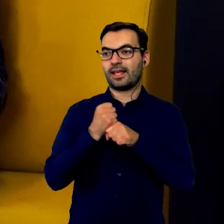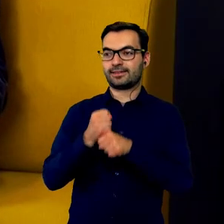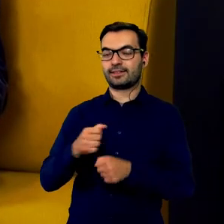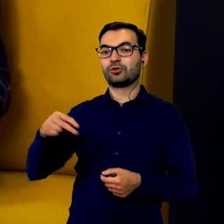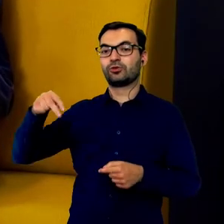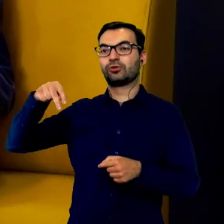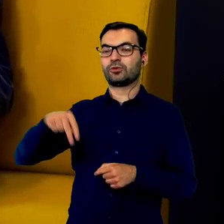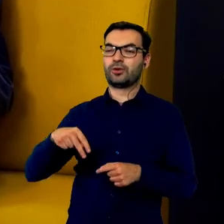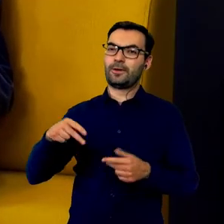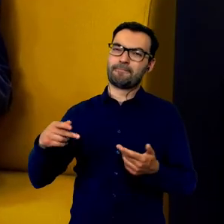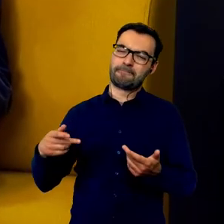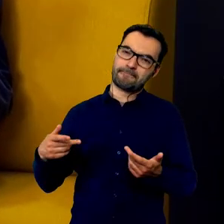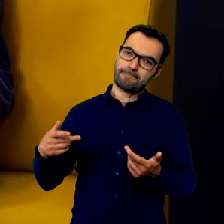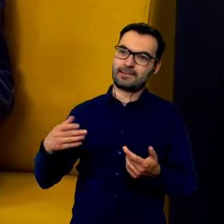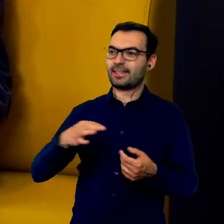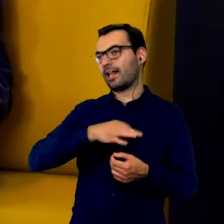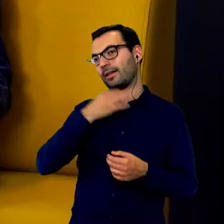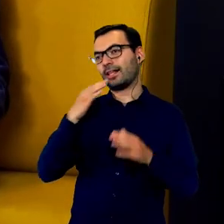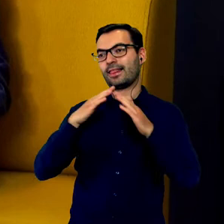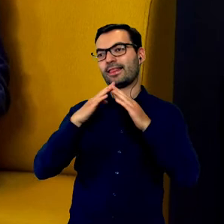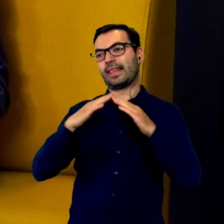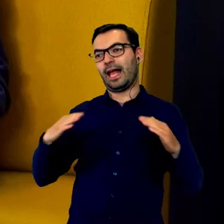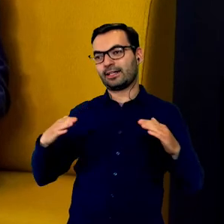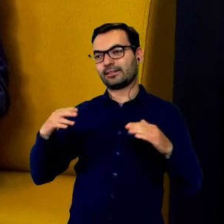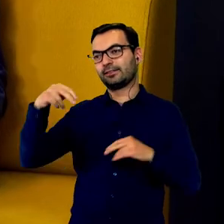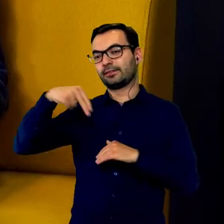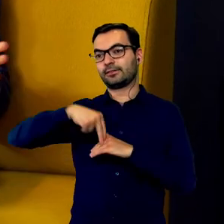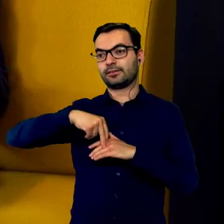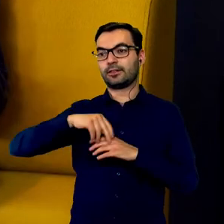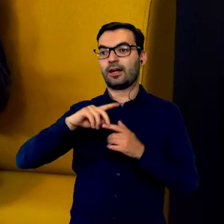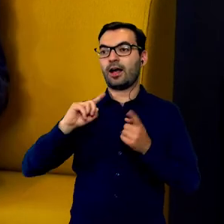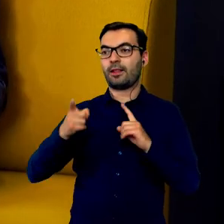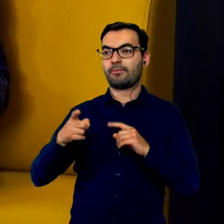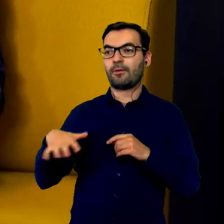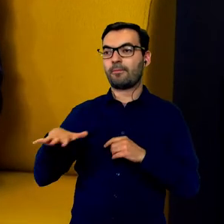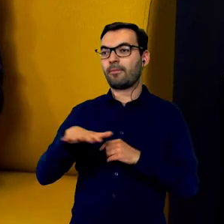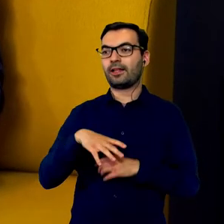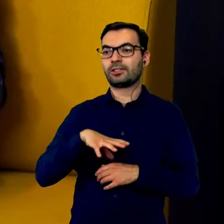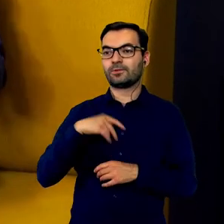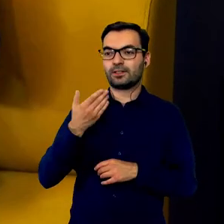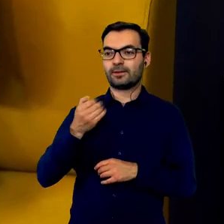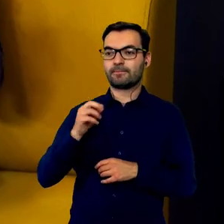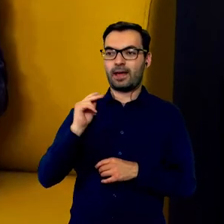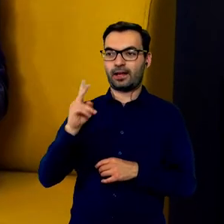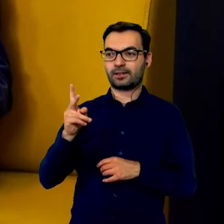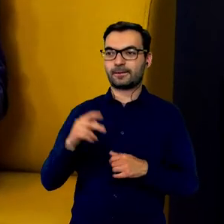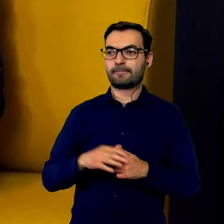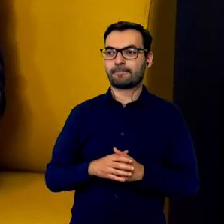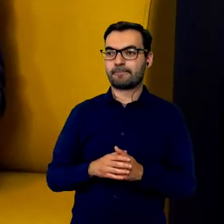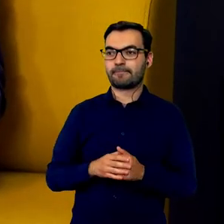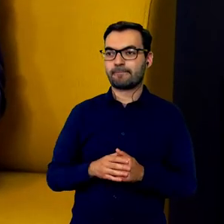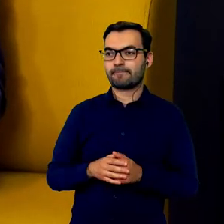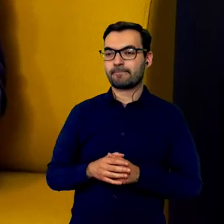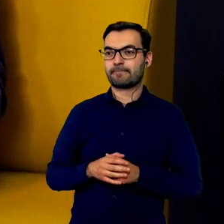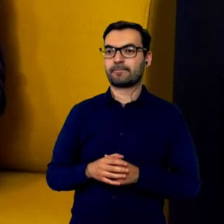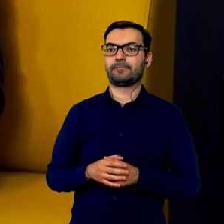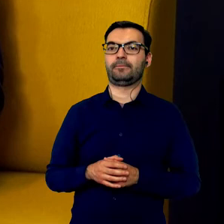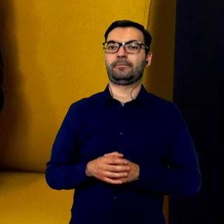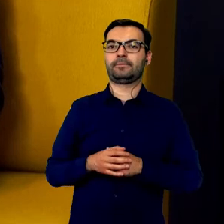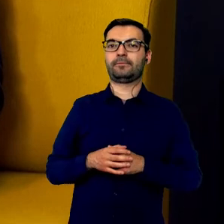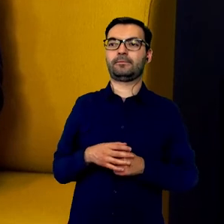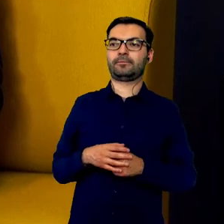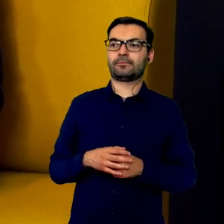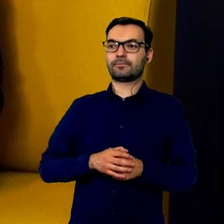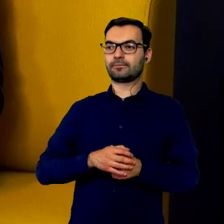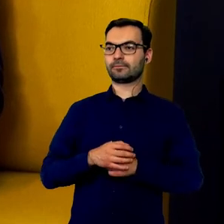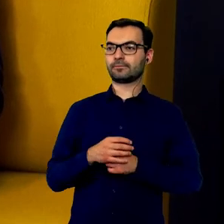może najlepiej na dachu albo na placu Świętego Marka, kiedy się wjeżdża na wieżę windą, to nagle